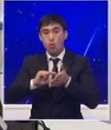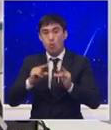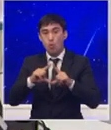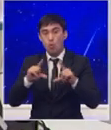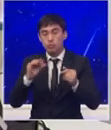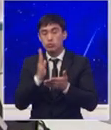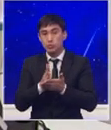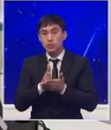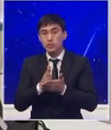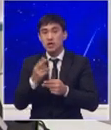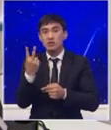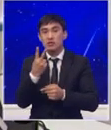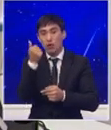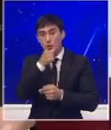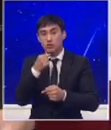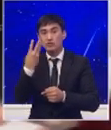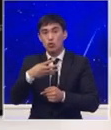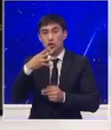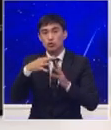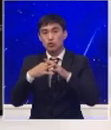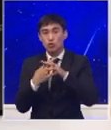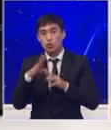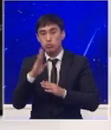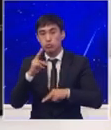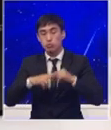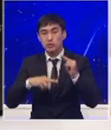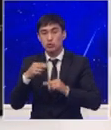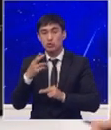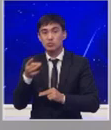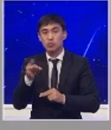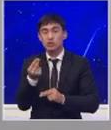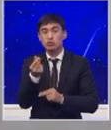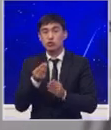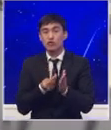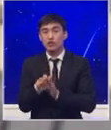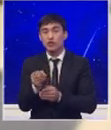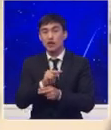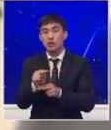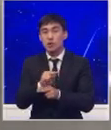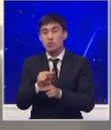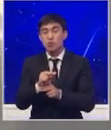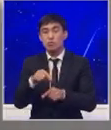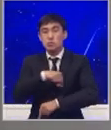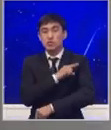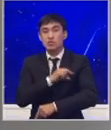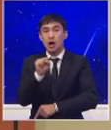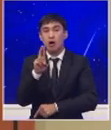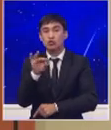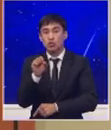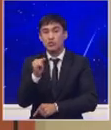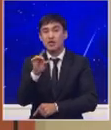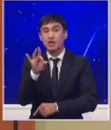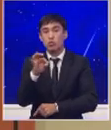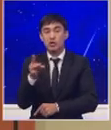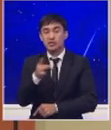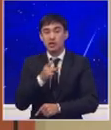объекты будут построены еще в 40 селах. Из республиканского бюджета будут выделены средства на капитальный ремонт медучреждений в Аксузском и